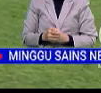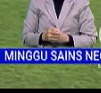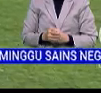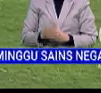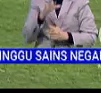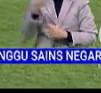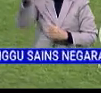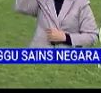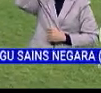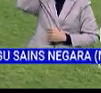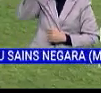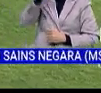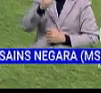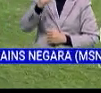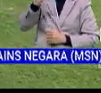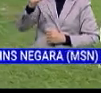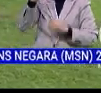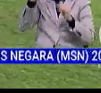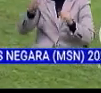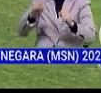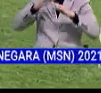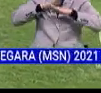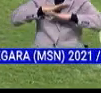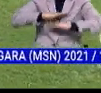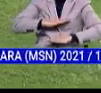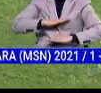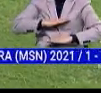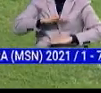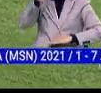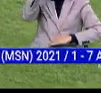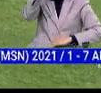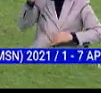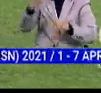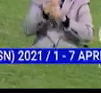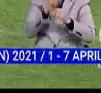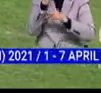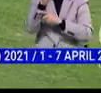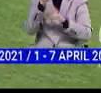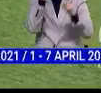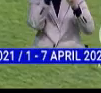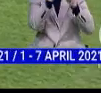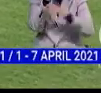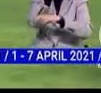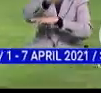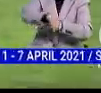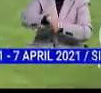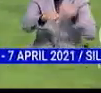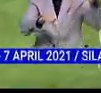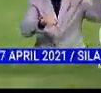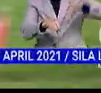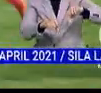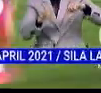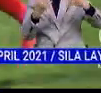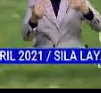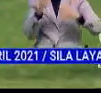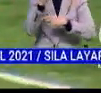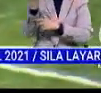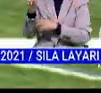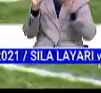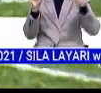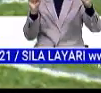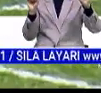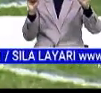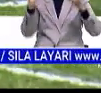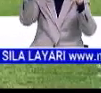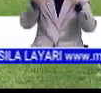Sementara itu, Selangor FC boleh menarik nafas lega apabila meraih 3 mata selepas menewaskan UiTM FC 2-0 di Shah